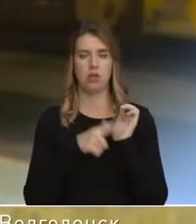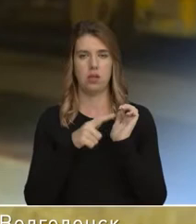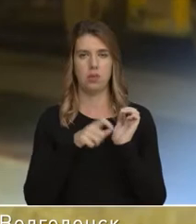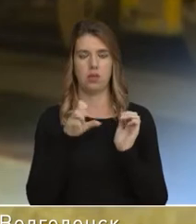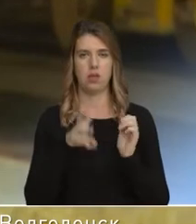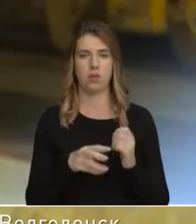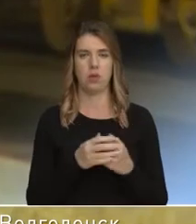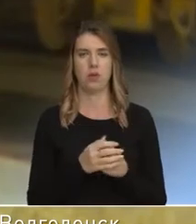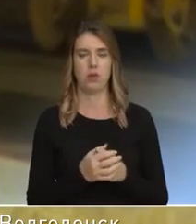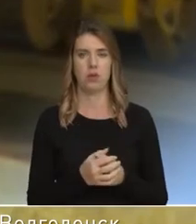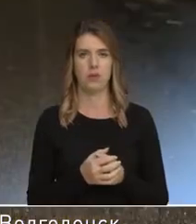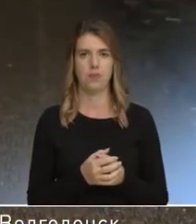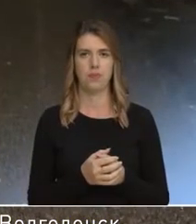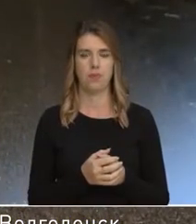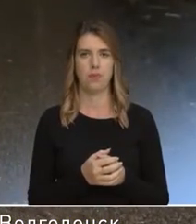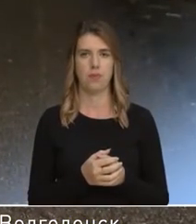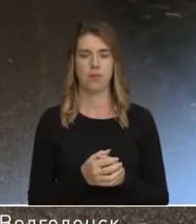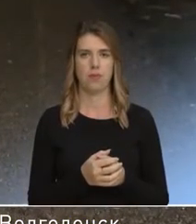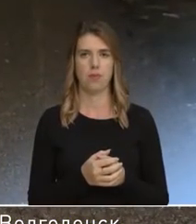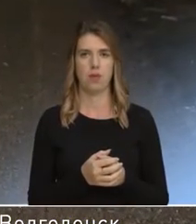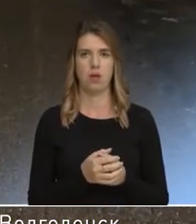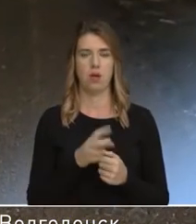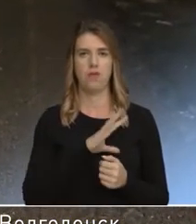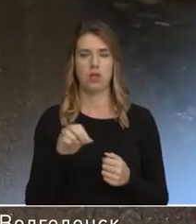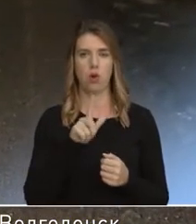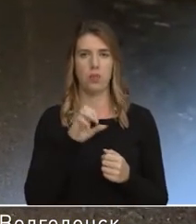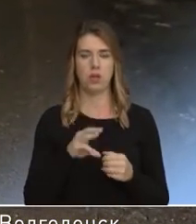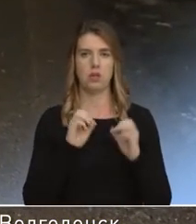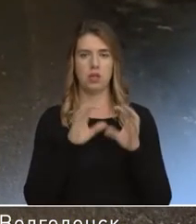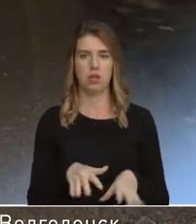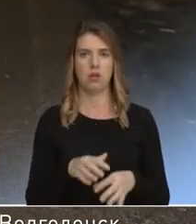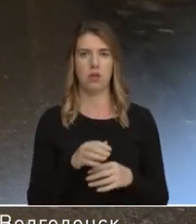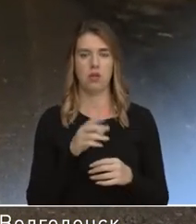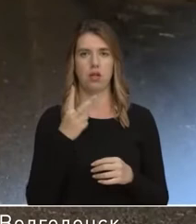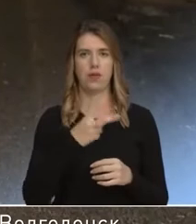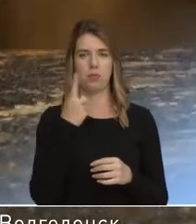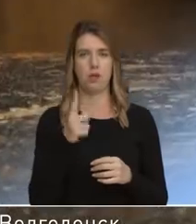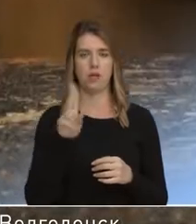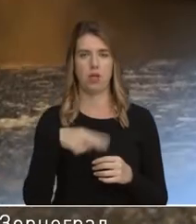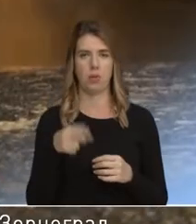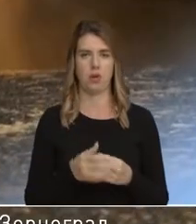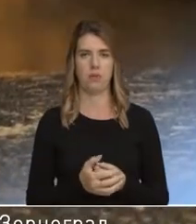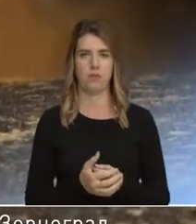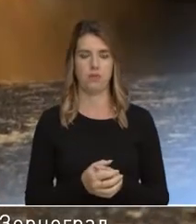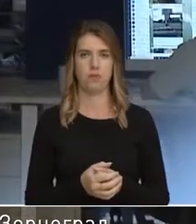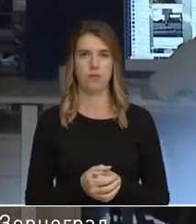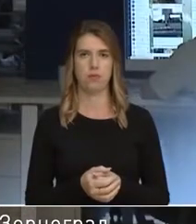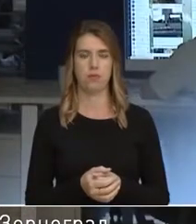типа Б толщиной 7 сантиметров. Весь объект обещают сдать 21 декабря.